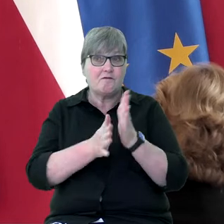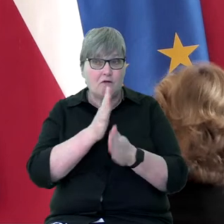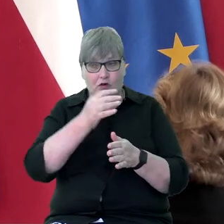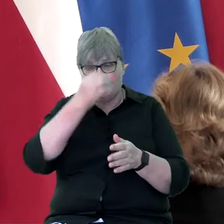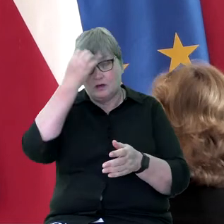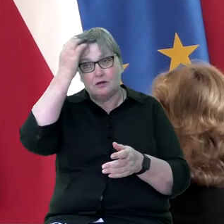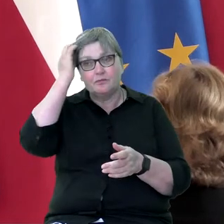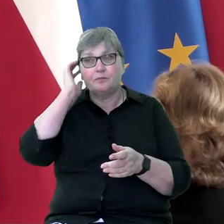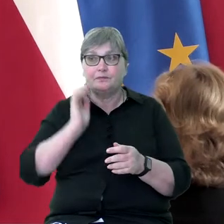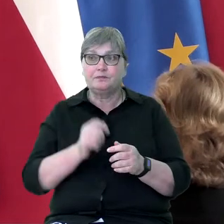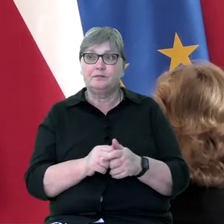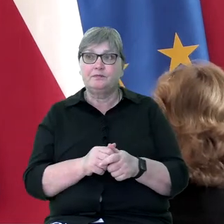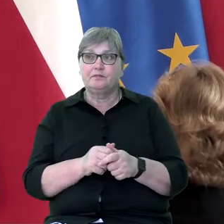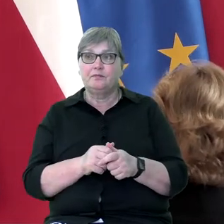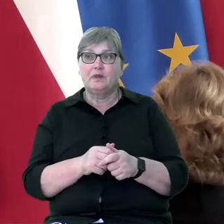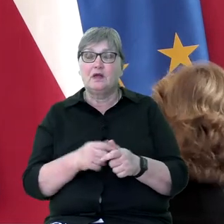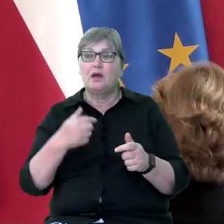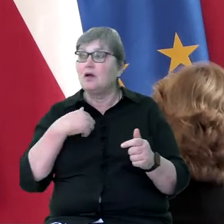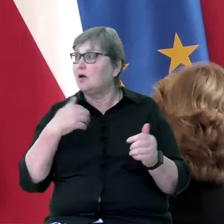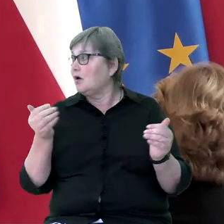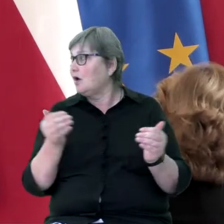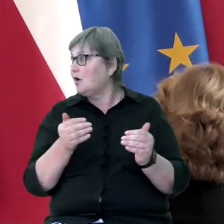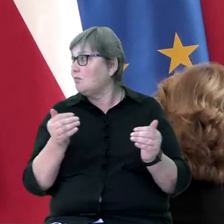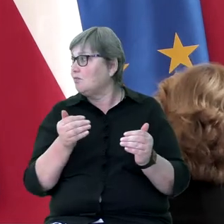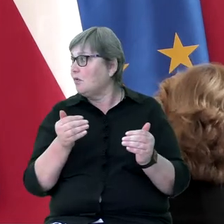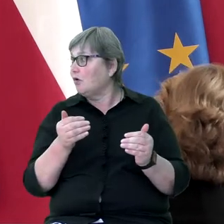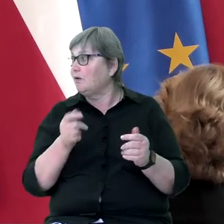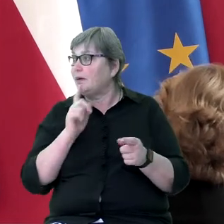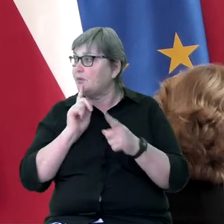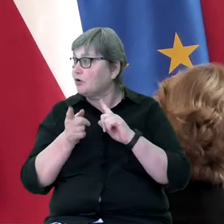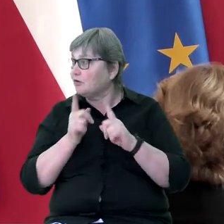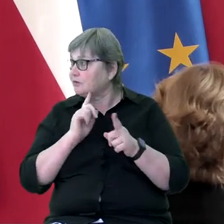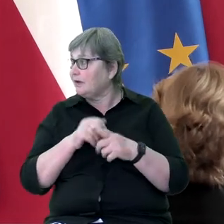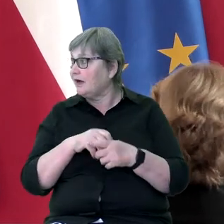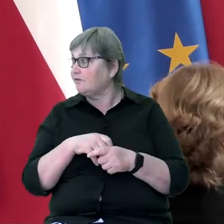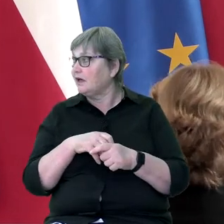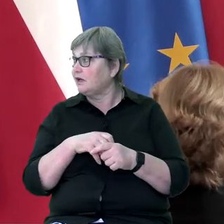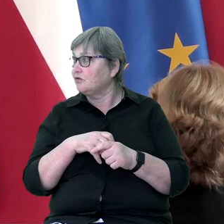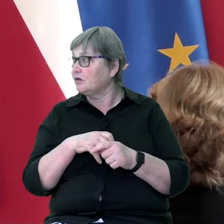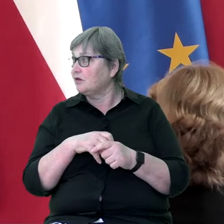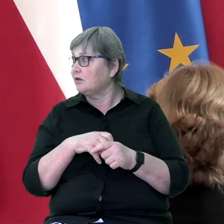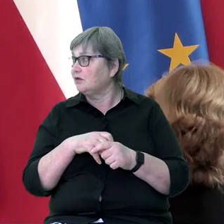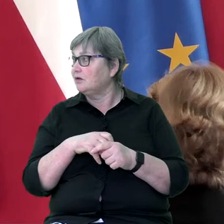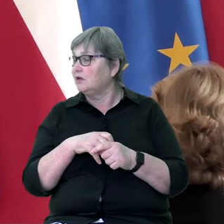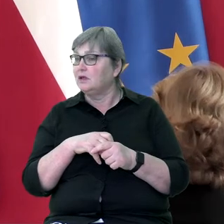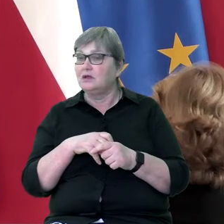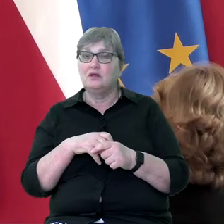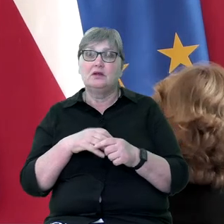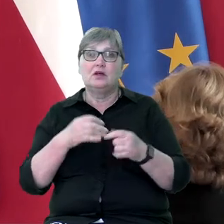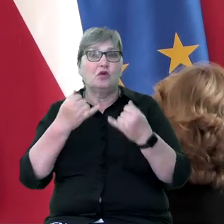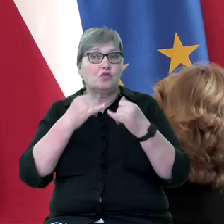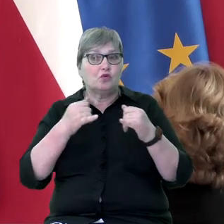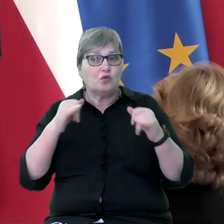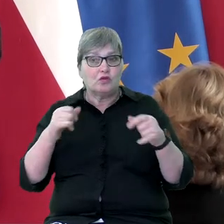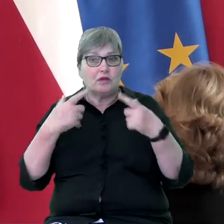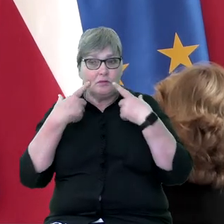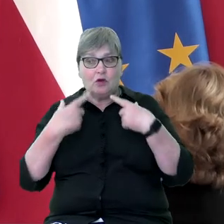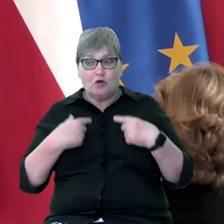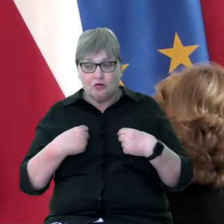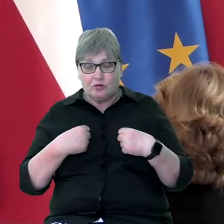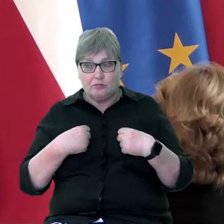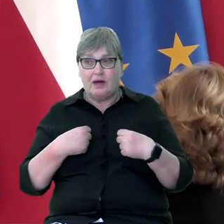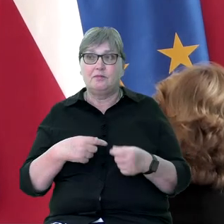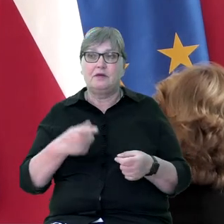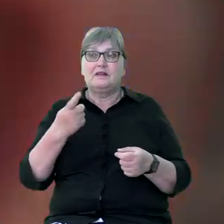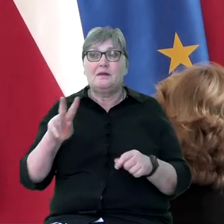Miałem taką okoliczność, że mogłem rozmawiać czy z Antonim Pajdakiem, czy Adamem Bieniem, czyli dwoma ministrami, którzy